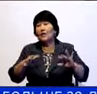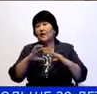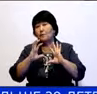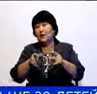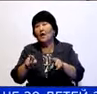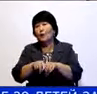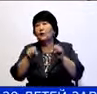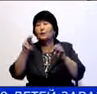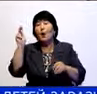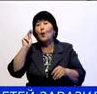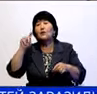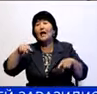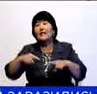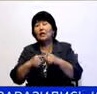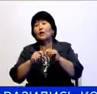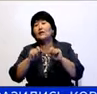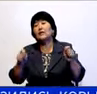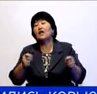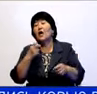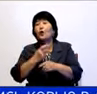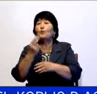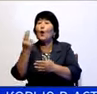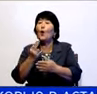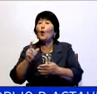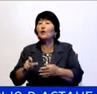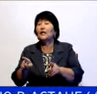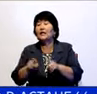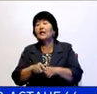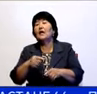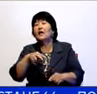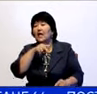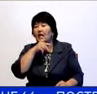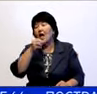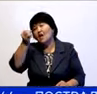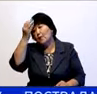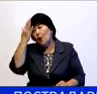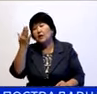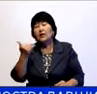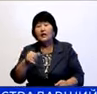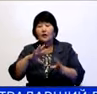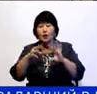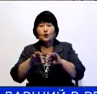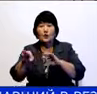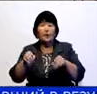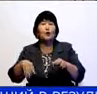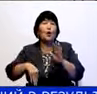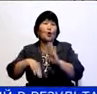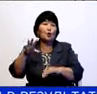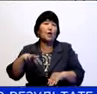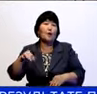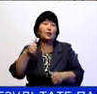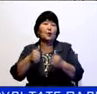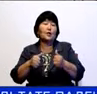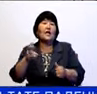она специально училась технологиям создания комиксов художника из Японии, Кореи и Европы. Как результат, проект был признан лучшим на областном